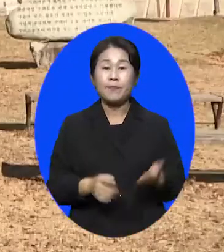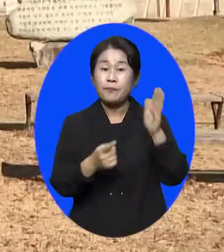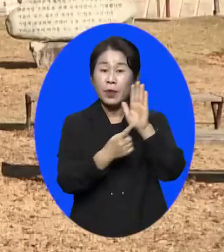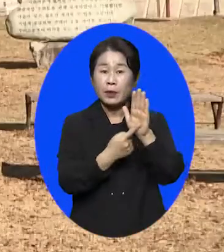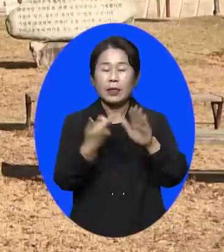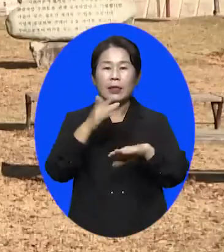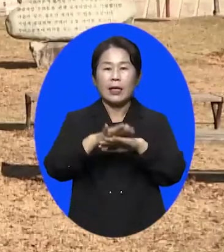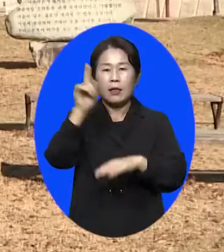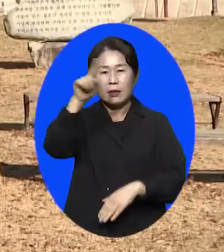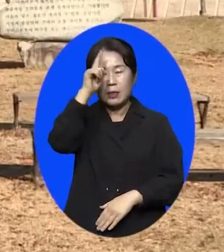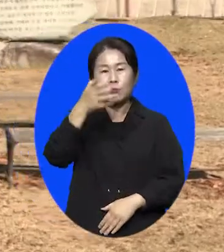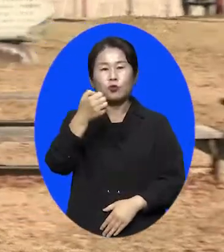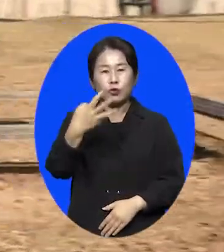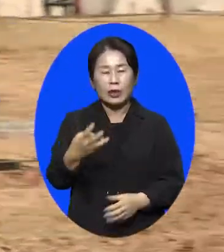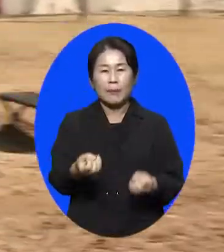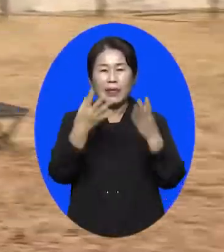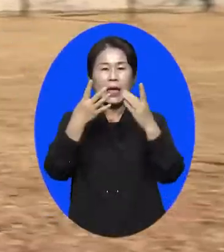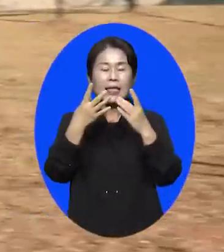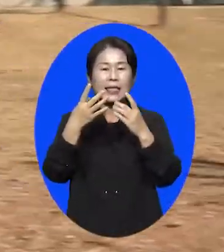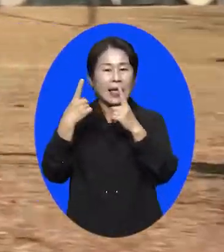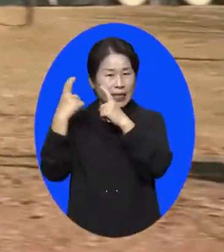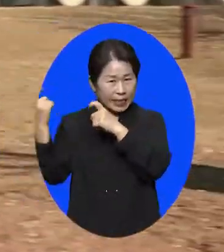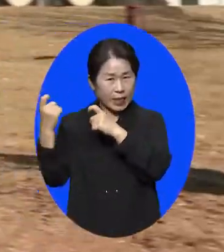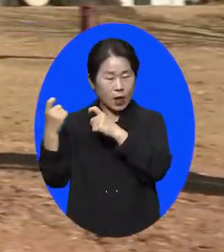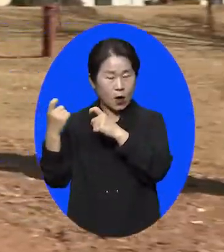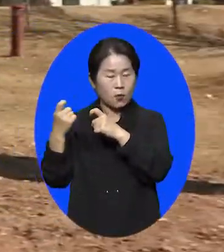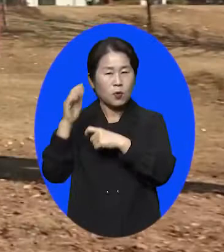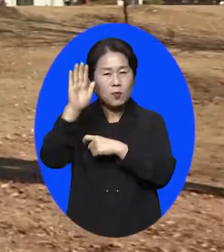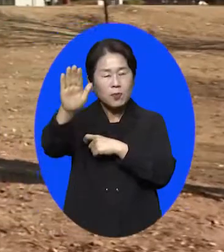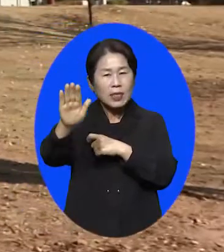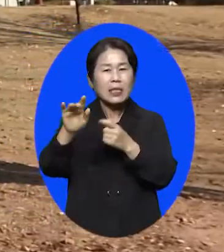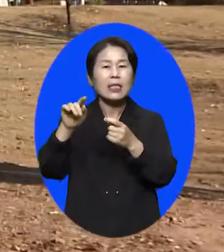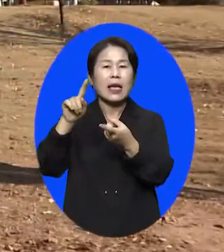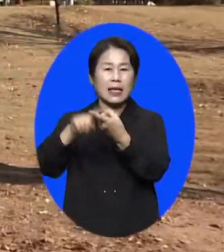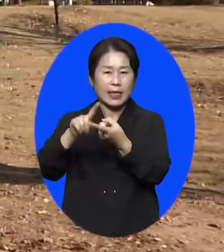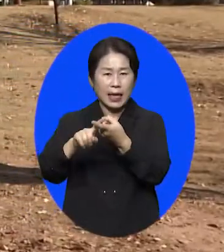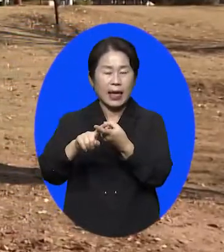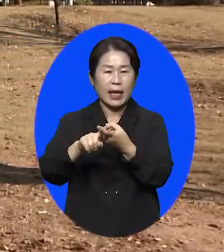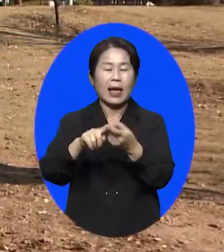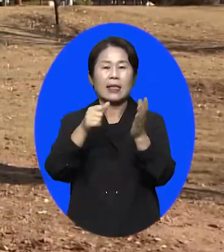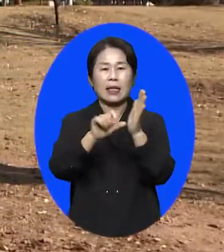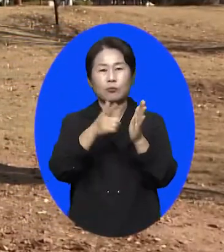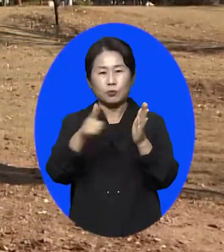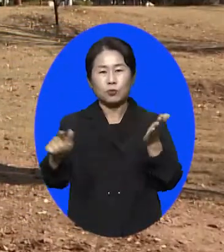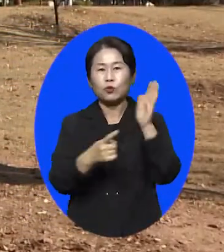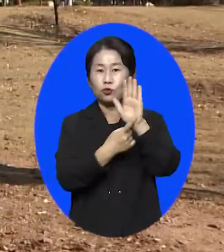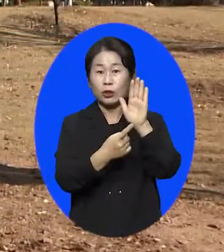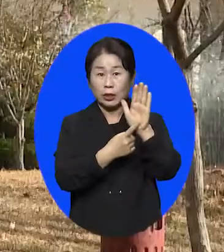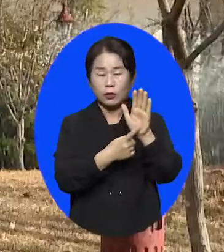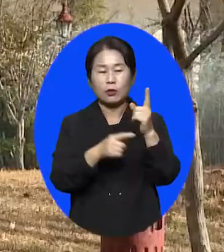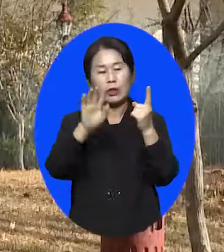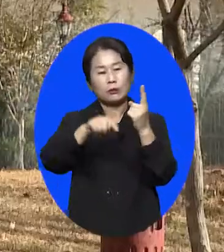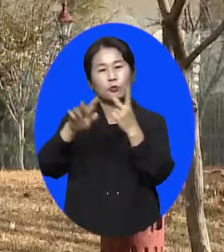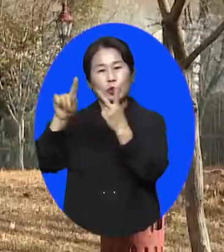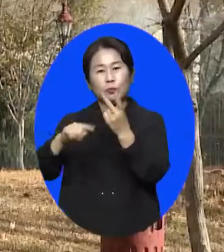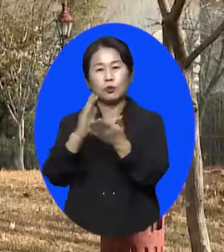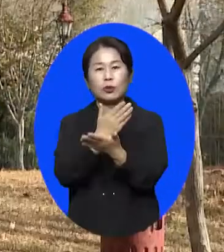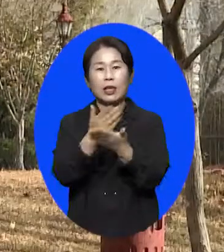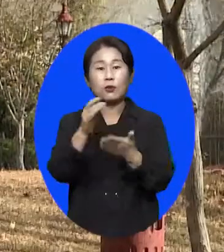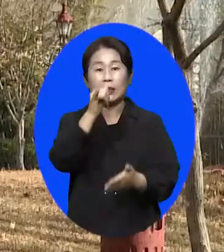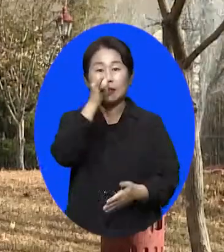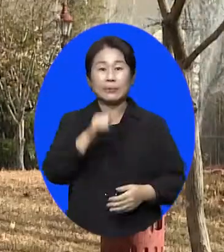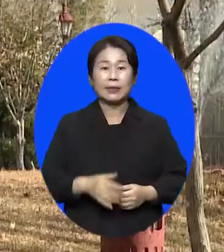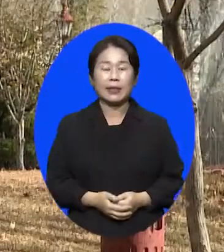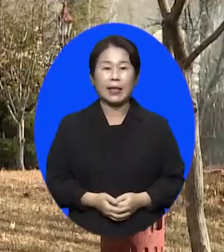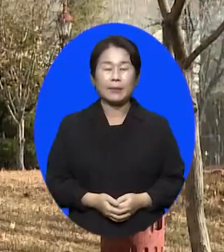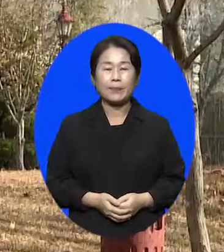전시는 대전엑스포 부 3개 채 기념전 미래 저편 의 출품작 둘로 구성됐으며 1부와 2부로 나눠 진행됩니다